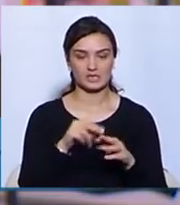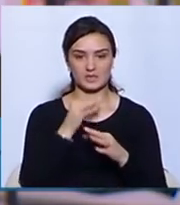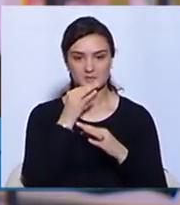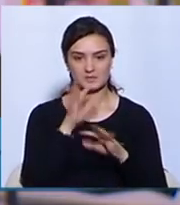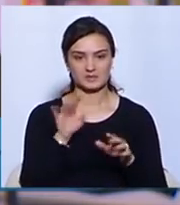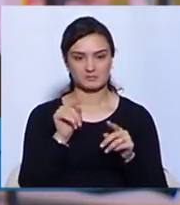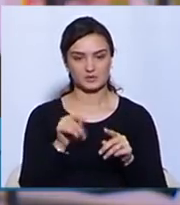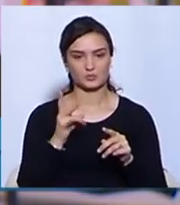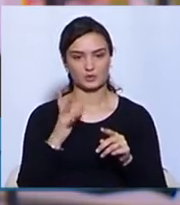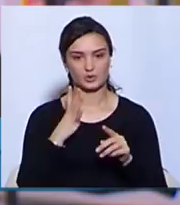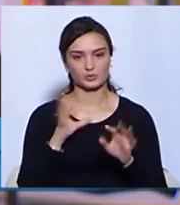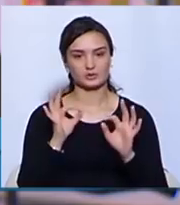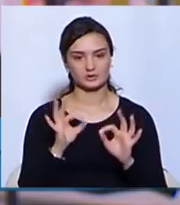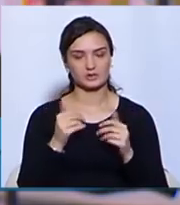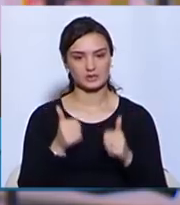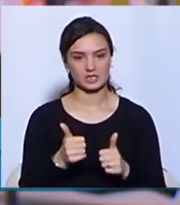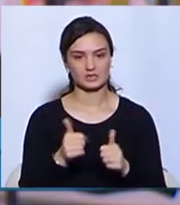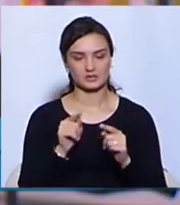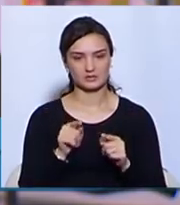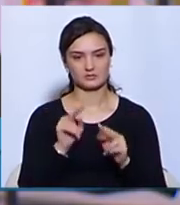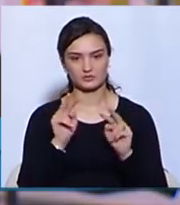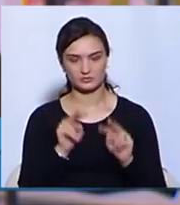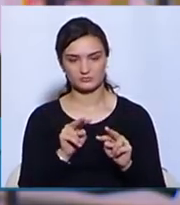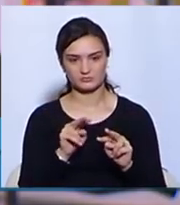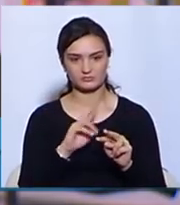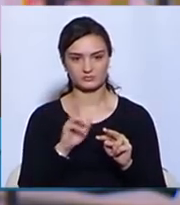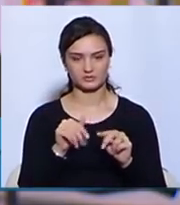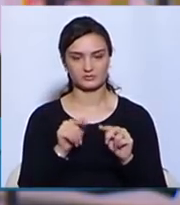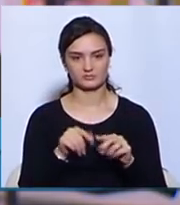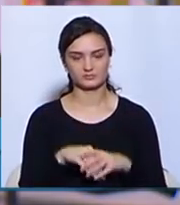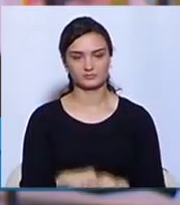ნებისმიერი ჩარევა უნდა იყოს კარგად აწონილ-დაწონილი,